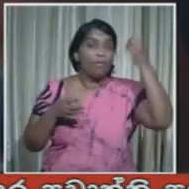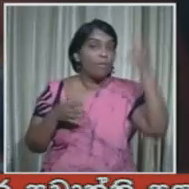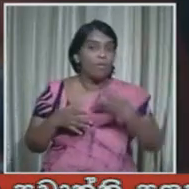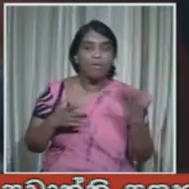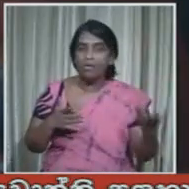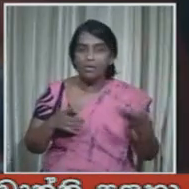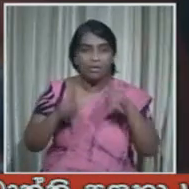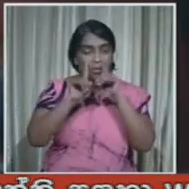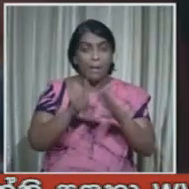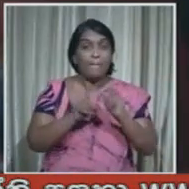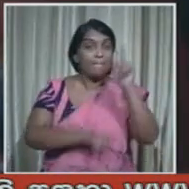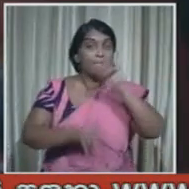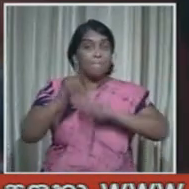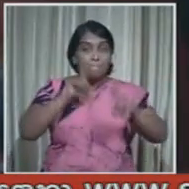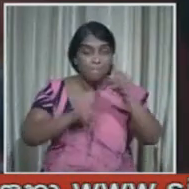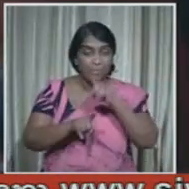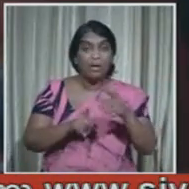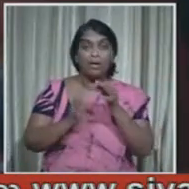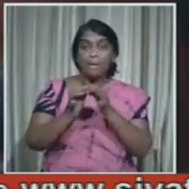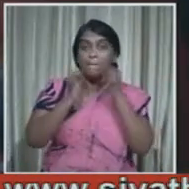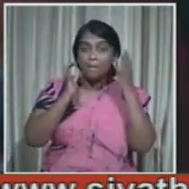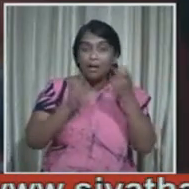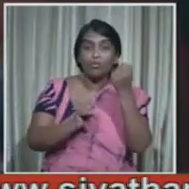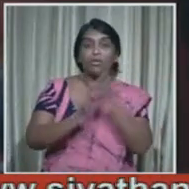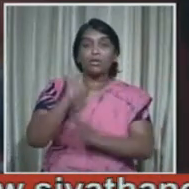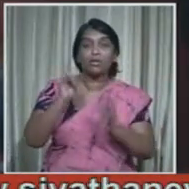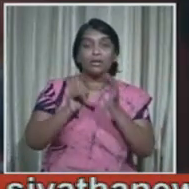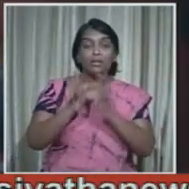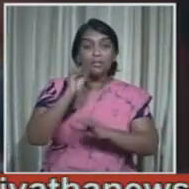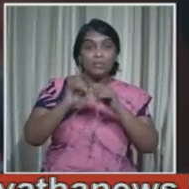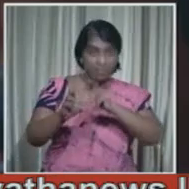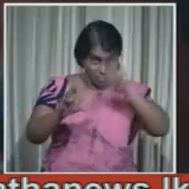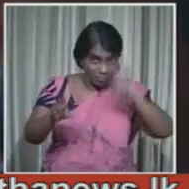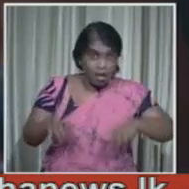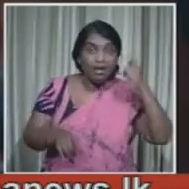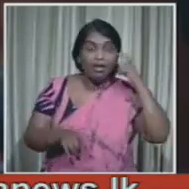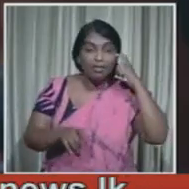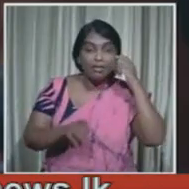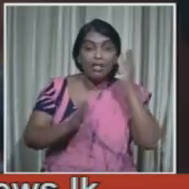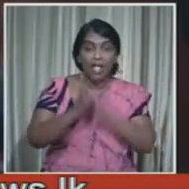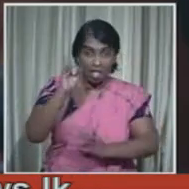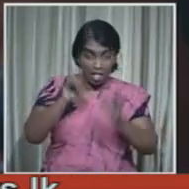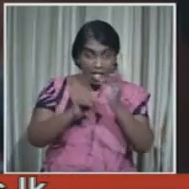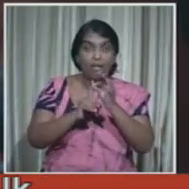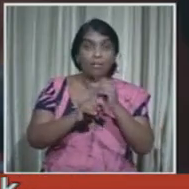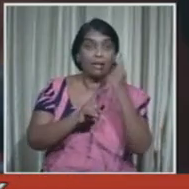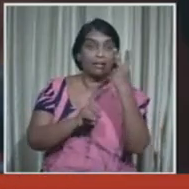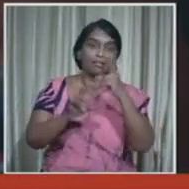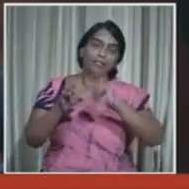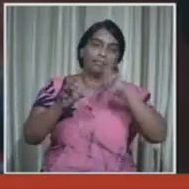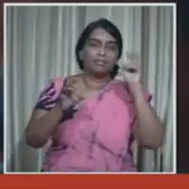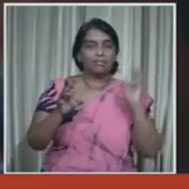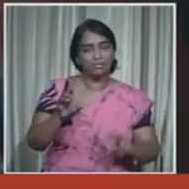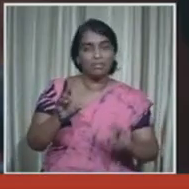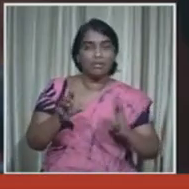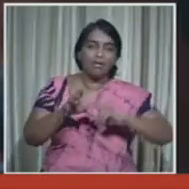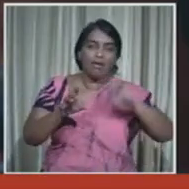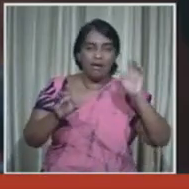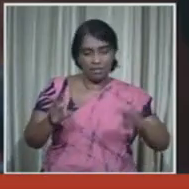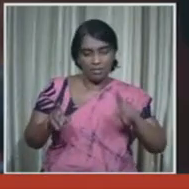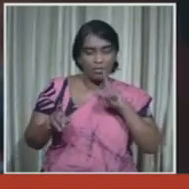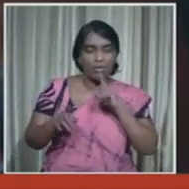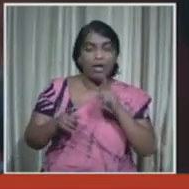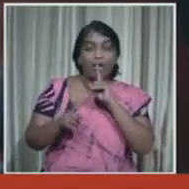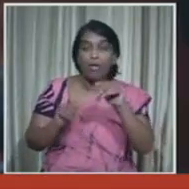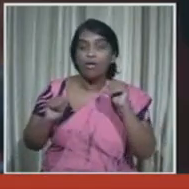මේ පාර්ලිමේන්තුවේ හිතුවේ බැසිල් රාජපක්ෂ මුදල් අමාත්‍යංශයෙන් අයින් වෙයි කියලා ඇමතිවරු දෙන්නෙක් අයින් වෙලා කිව්වා අයින් කරන්න කියලා මොකද්ද